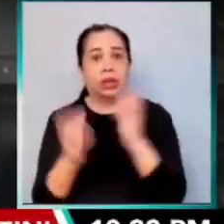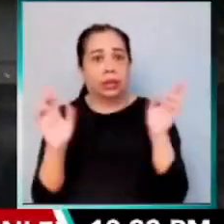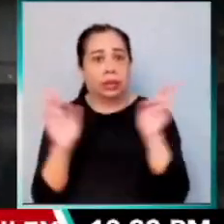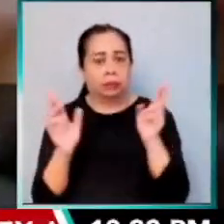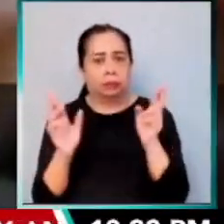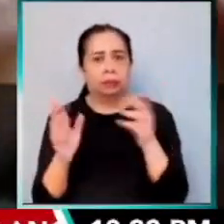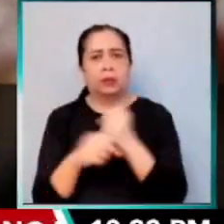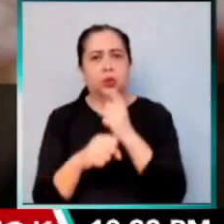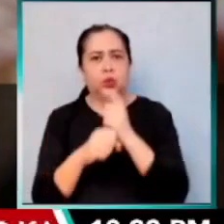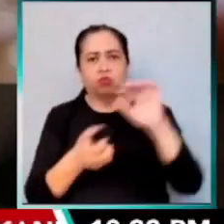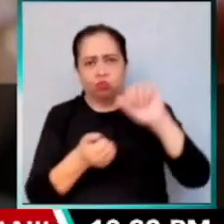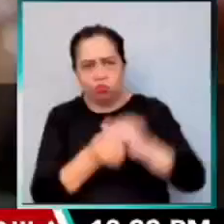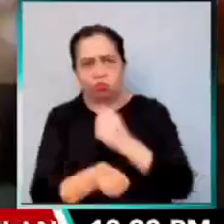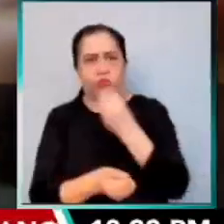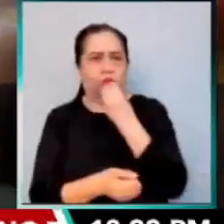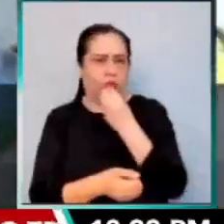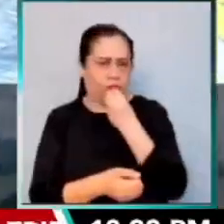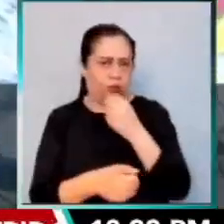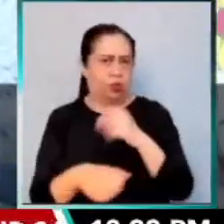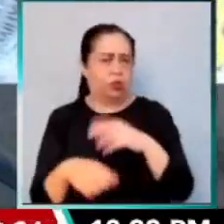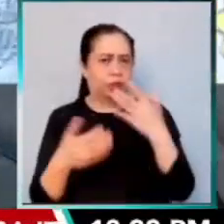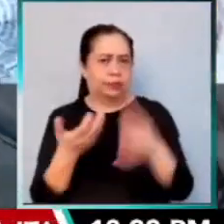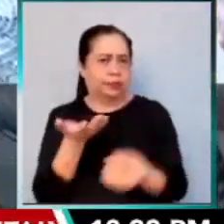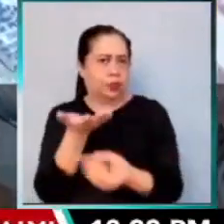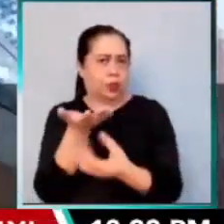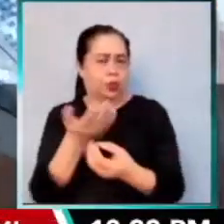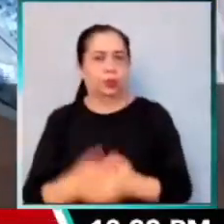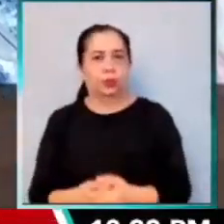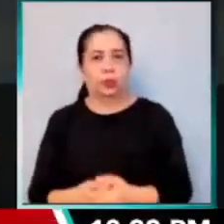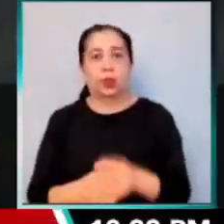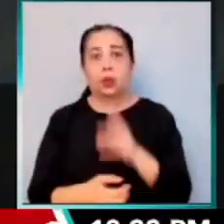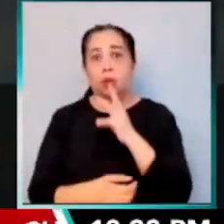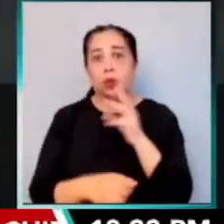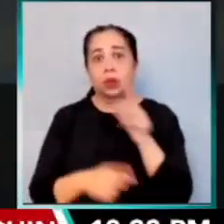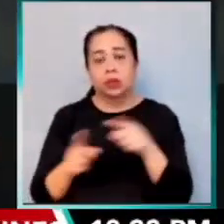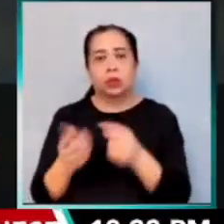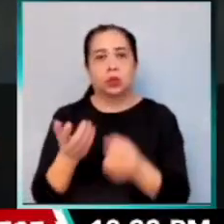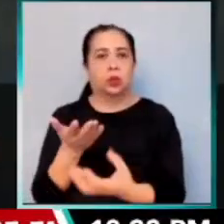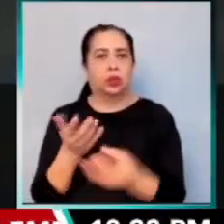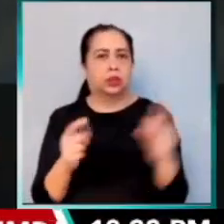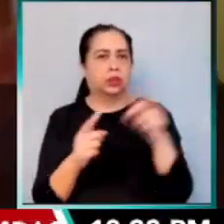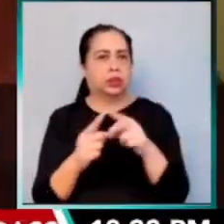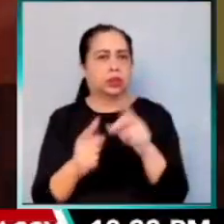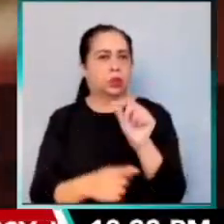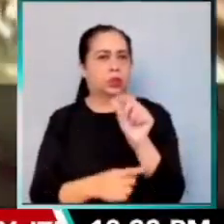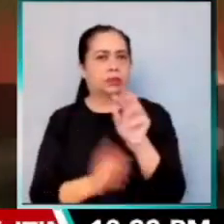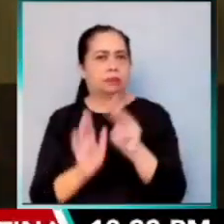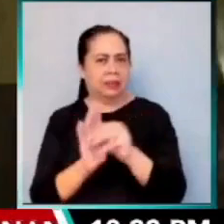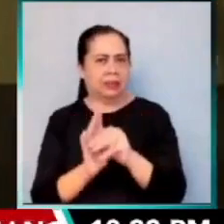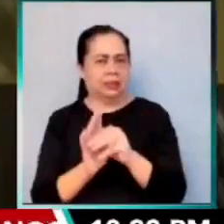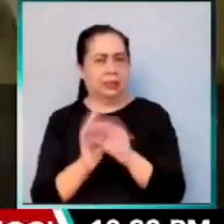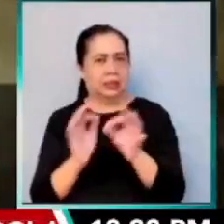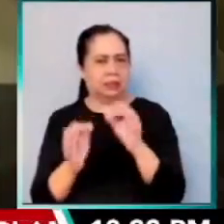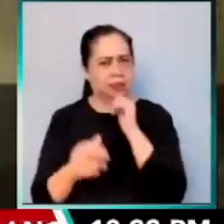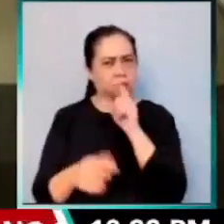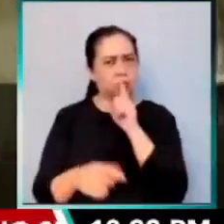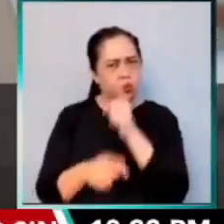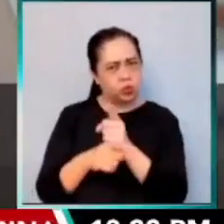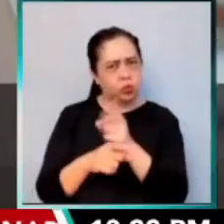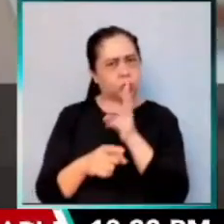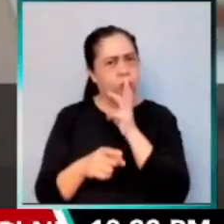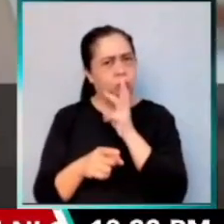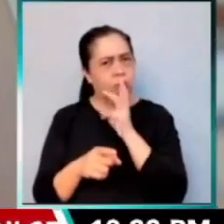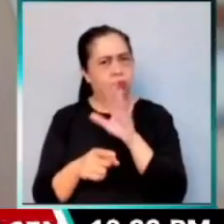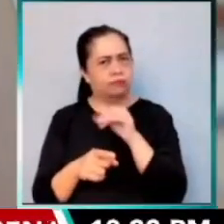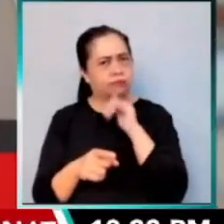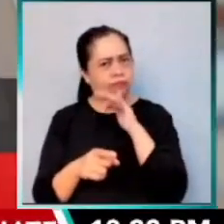mauubos agad ang pagkain pagkaluto. Sa tubig naman, magpakulo ng hanggang 20 minutos kung duda ka sa water source mo.